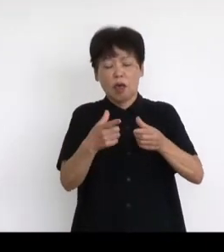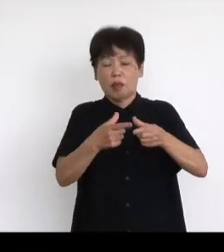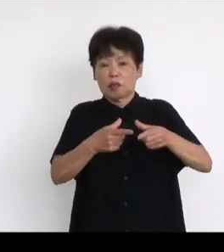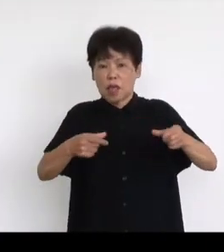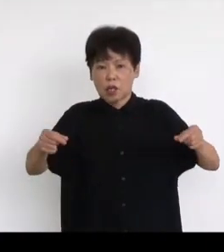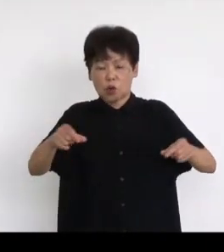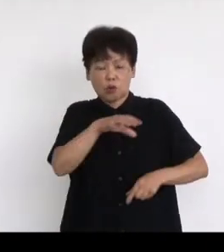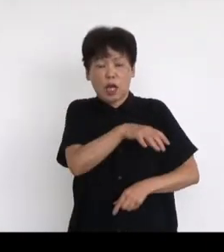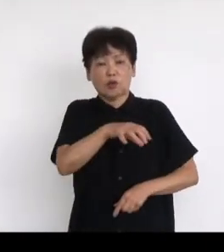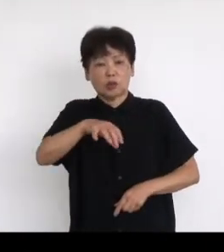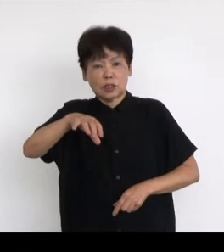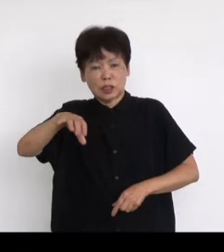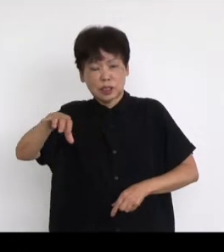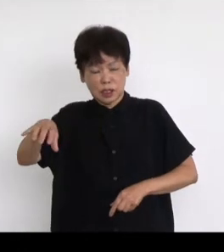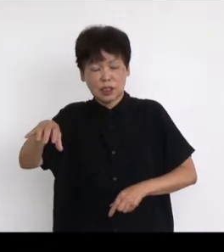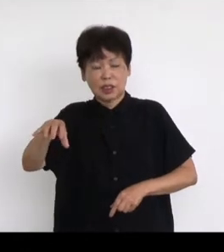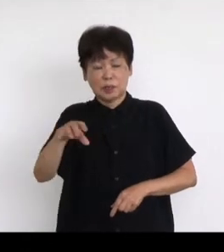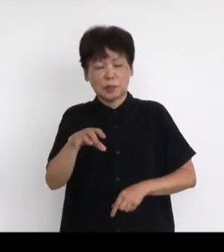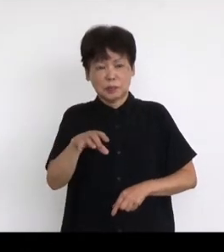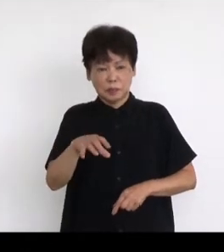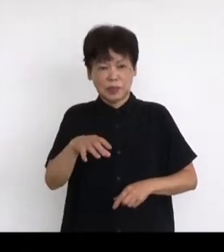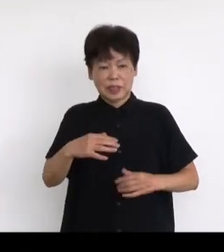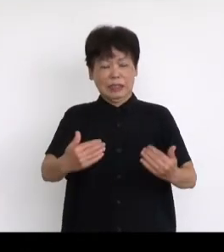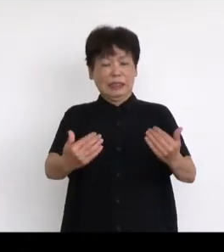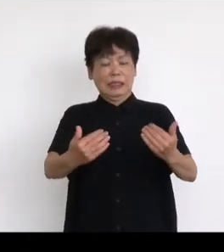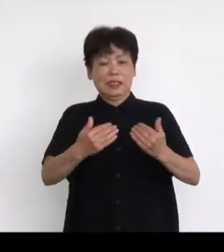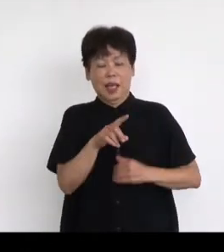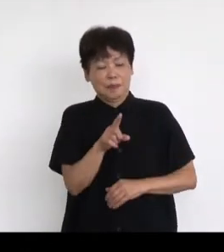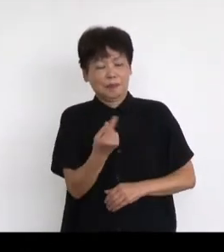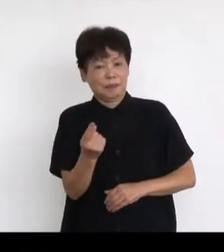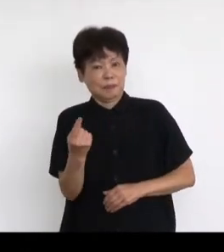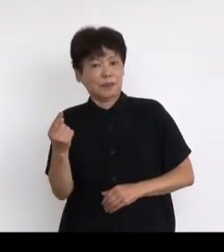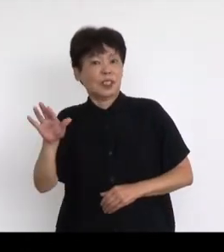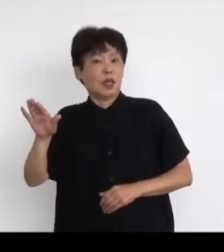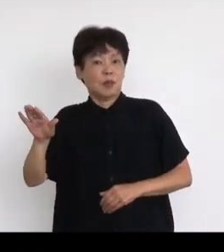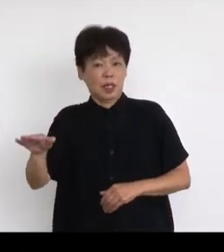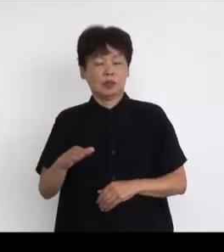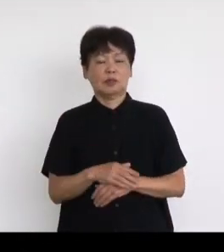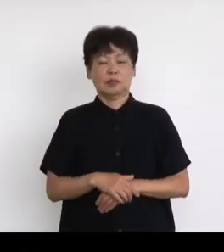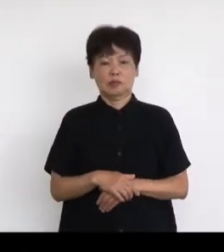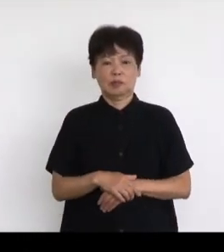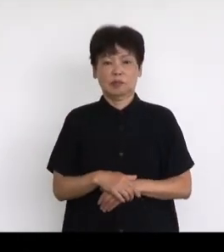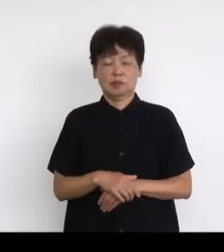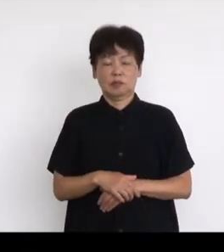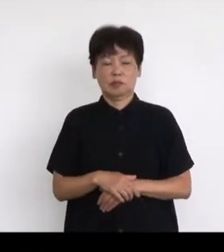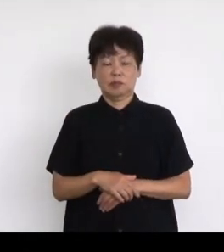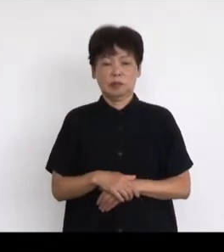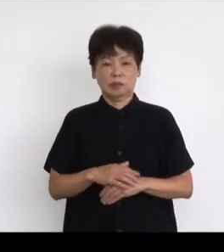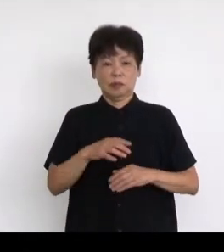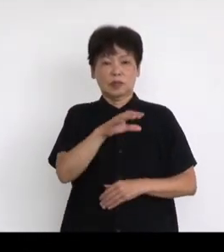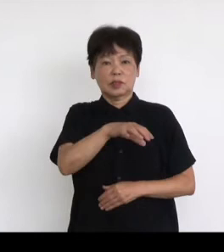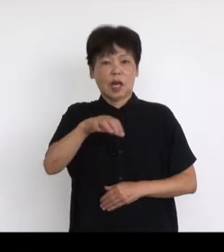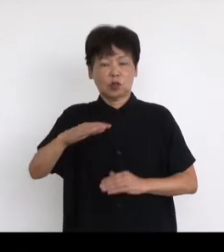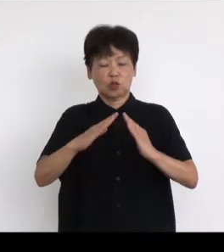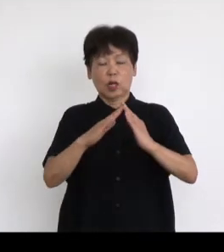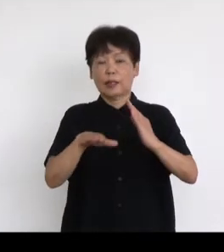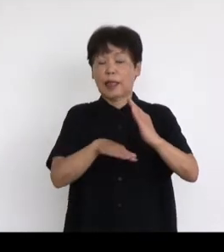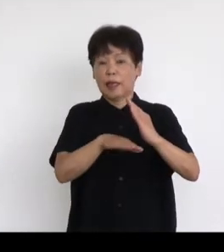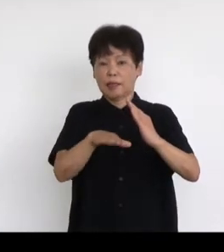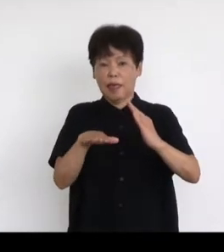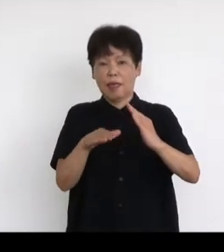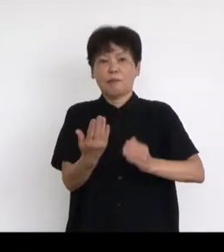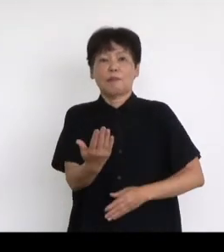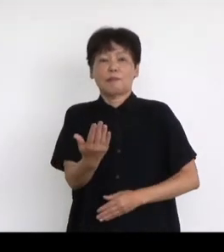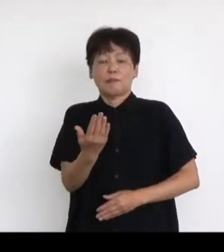地に甚大な被害を残しています。各ご家庭で平時のうち